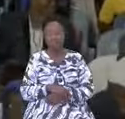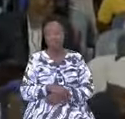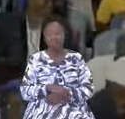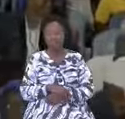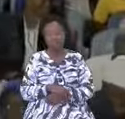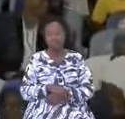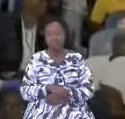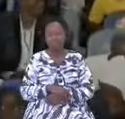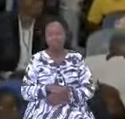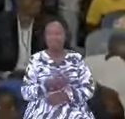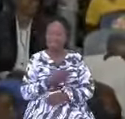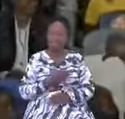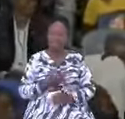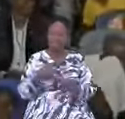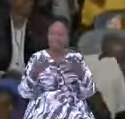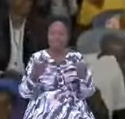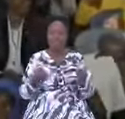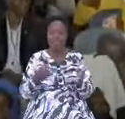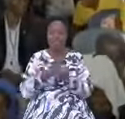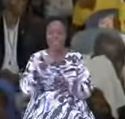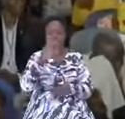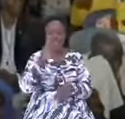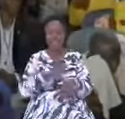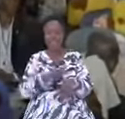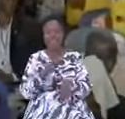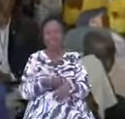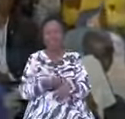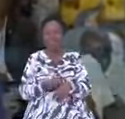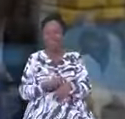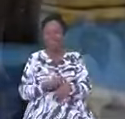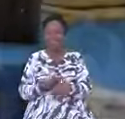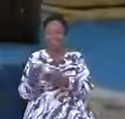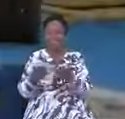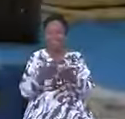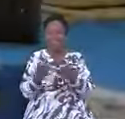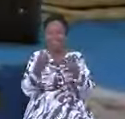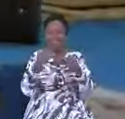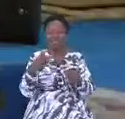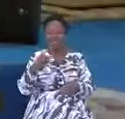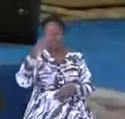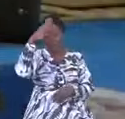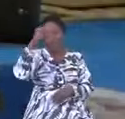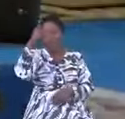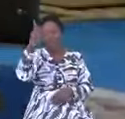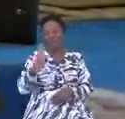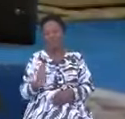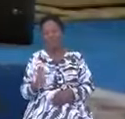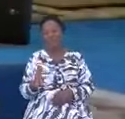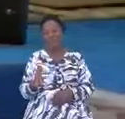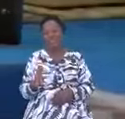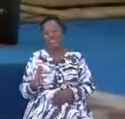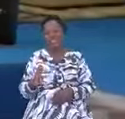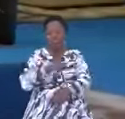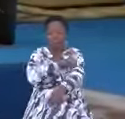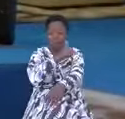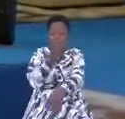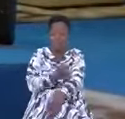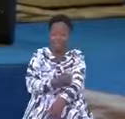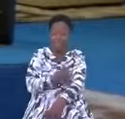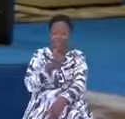toner a sonné l'homme de dieu revient l'autorité de christain vient